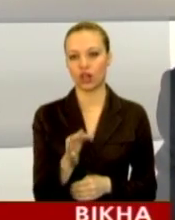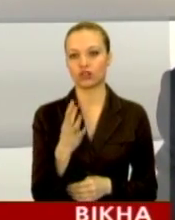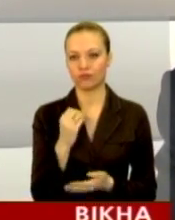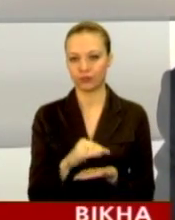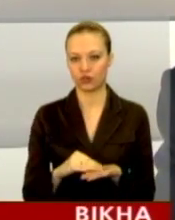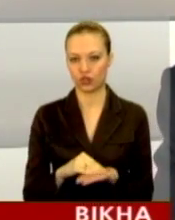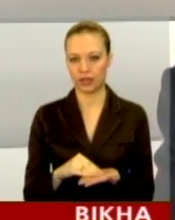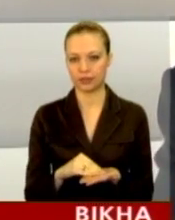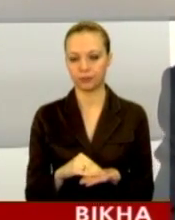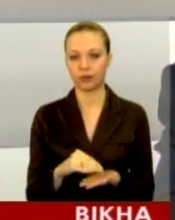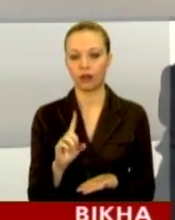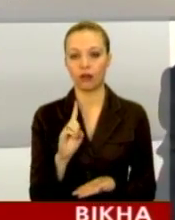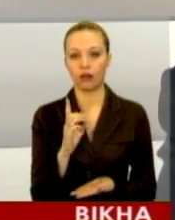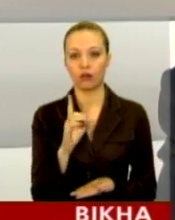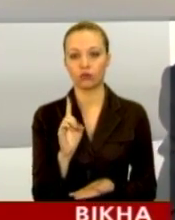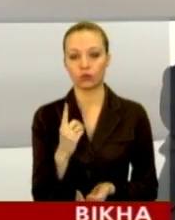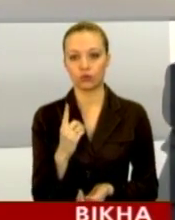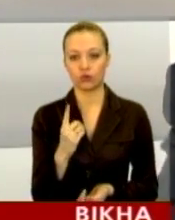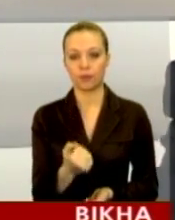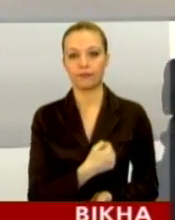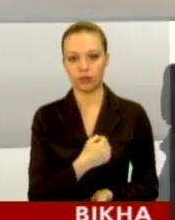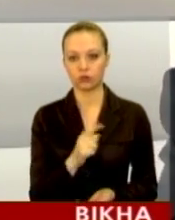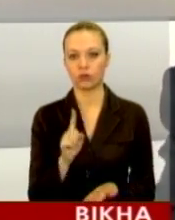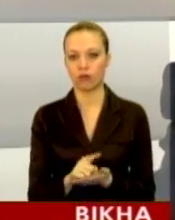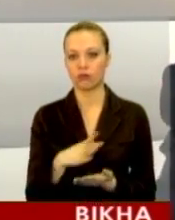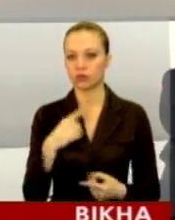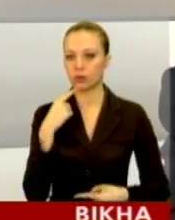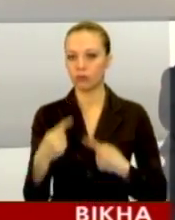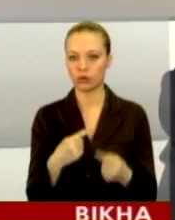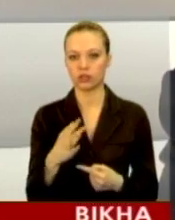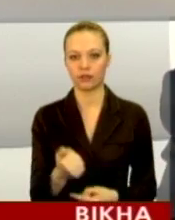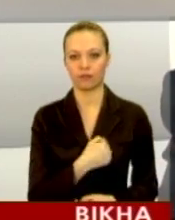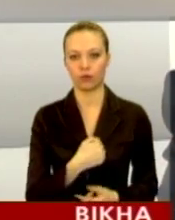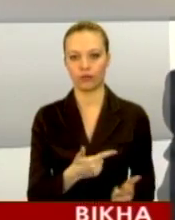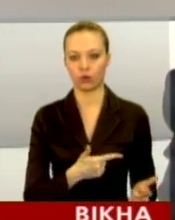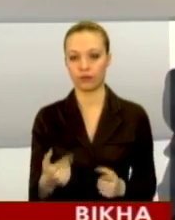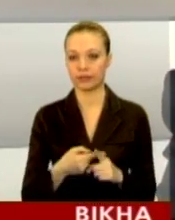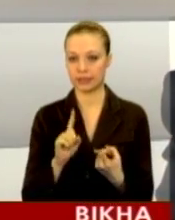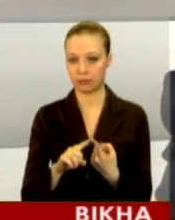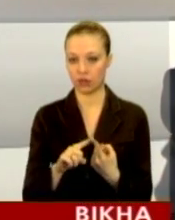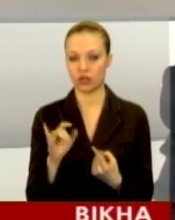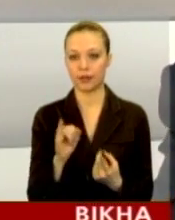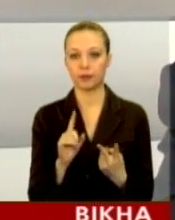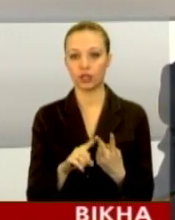раз. Тому що військо має бути постійно в бойовій готовності. Це перше. І